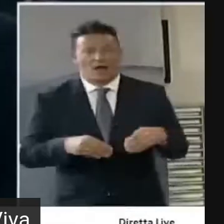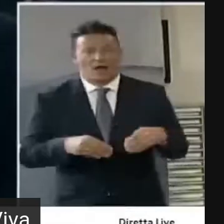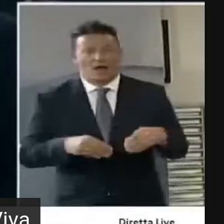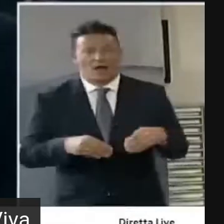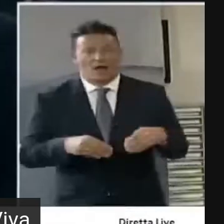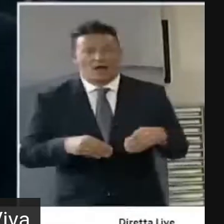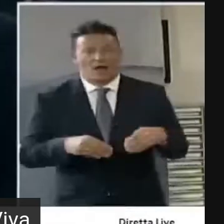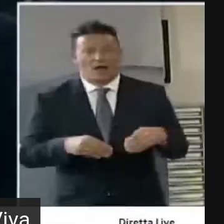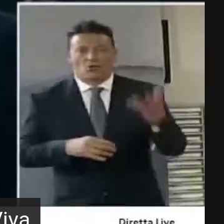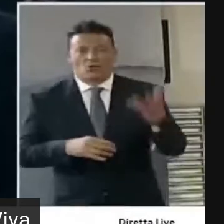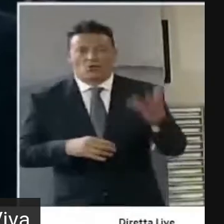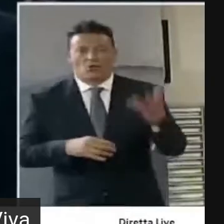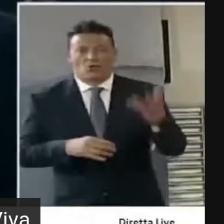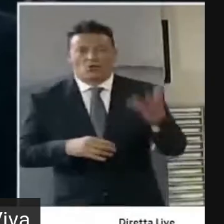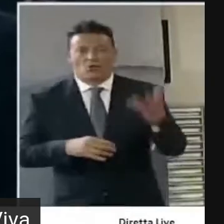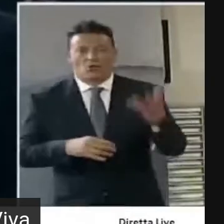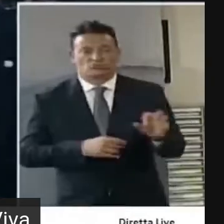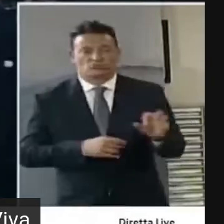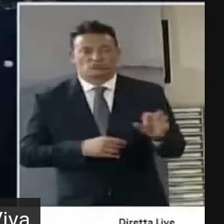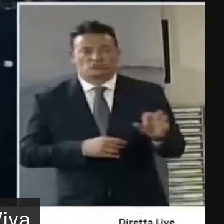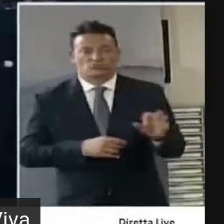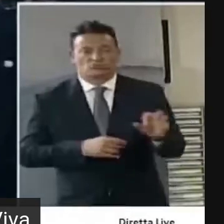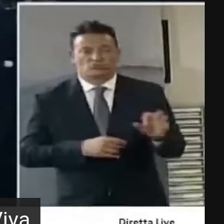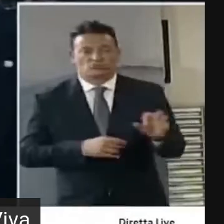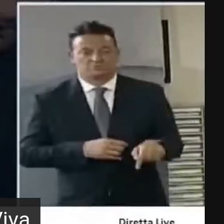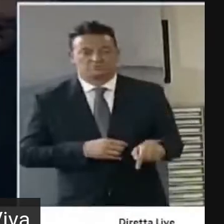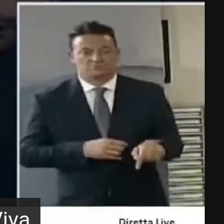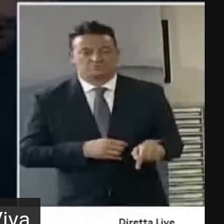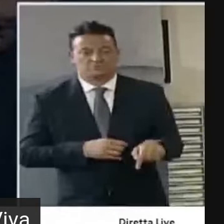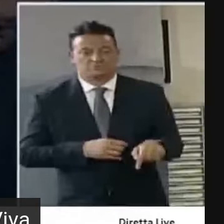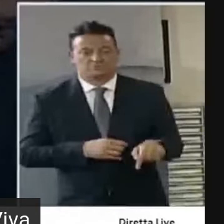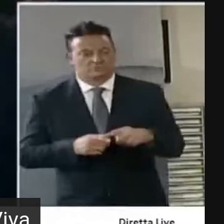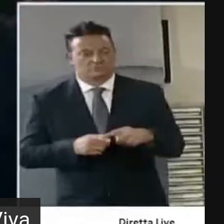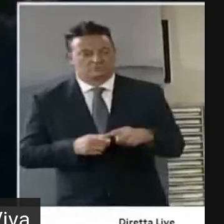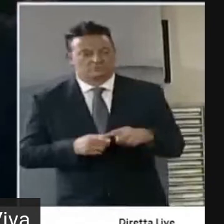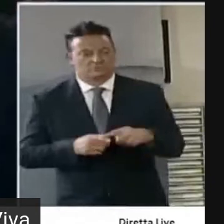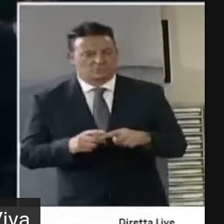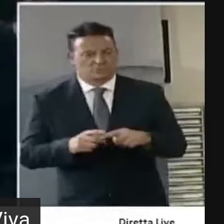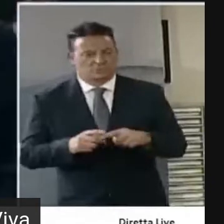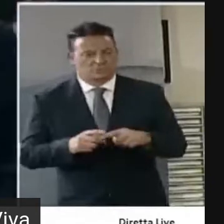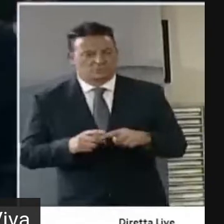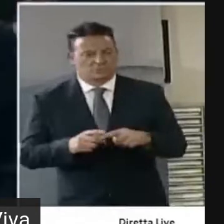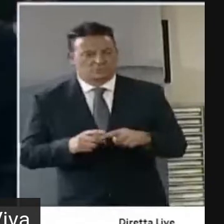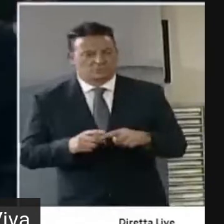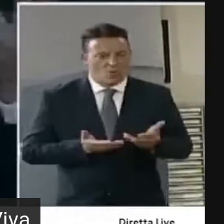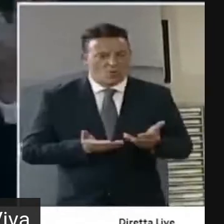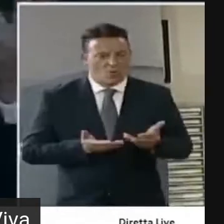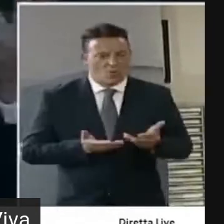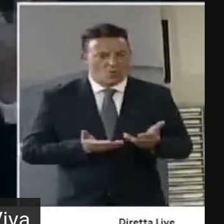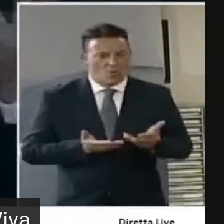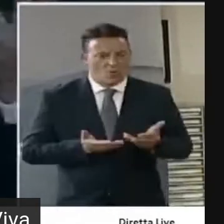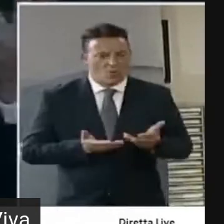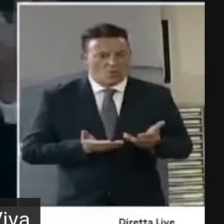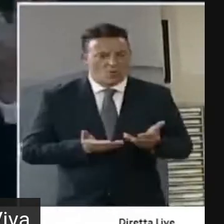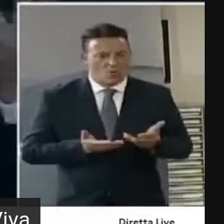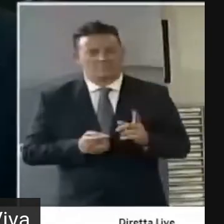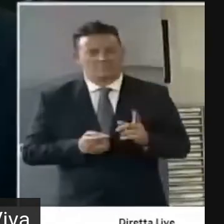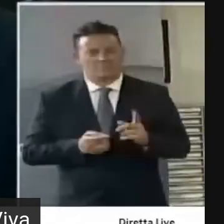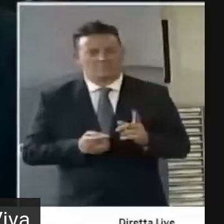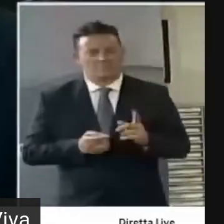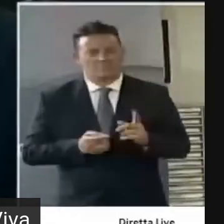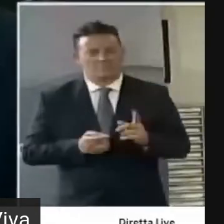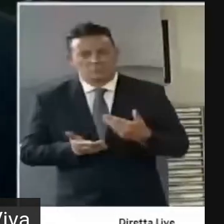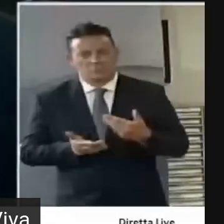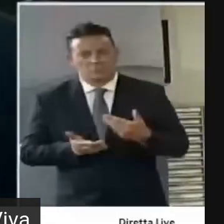governo regionale facendo analisi, verifiche e soprattutto, diciamo, proposte che non